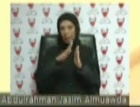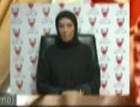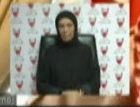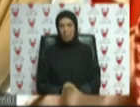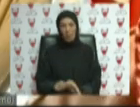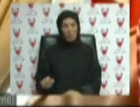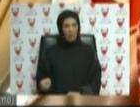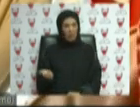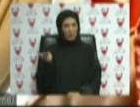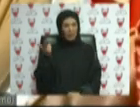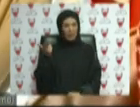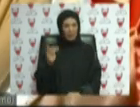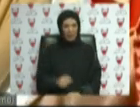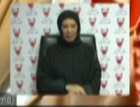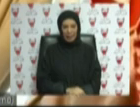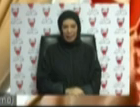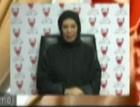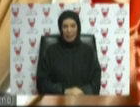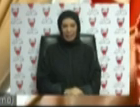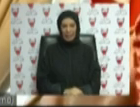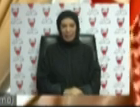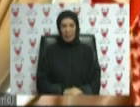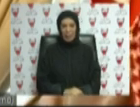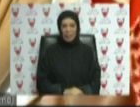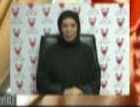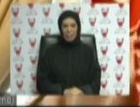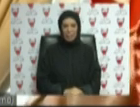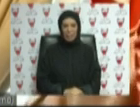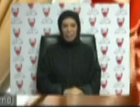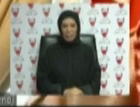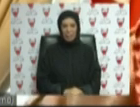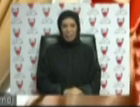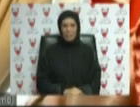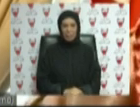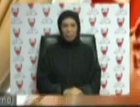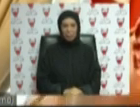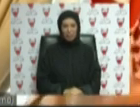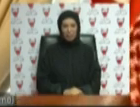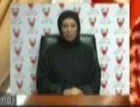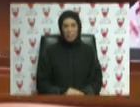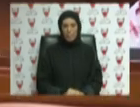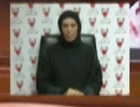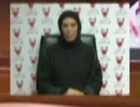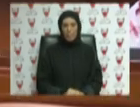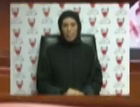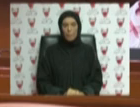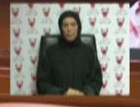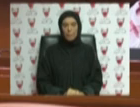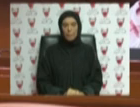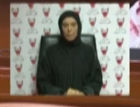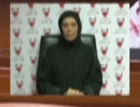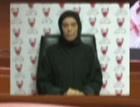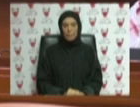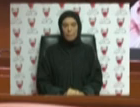الوسائل وآلية استخدامها. اليوم توصلك رسالة نصية فيها أي قضية أنت مقيدها أو مقيدة